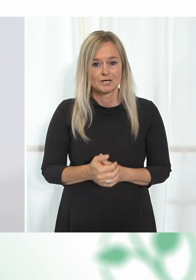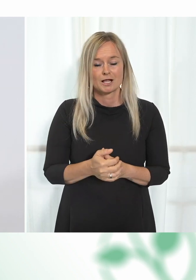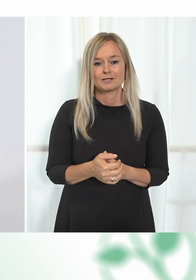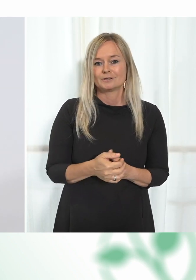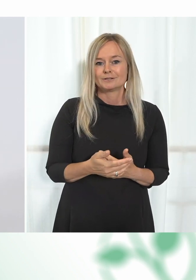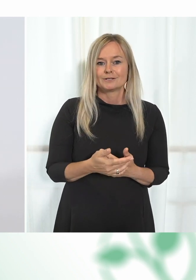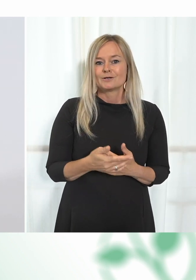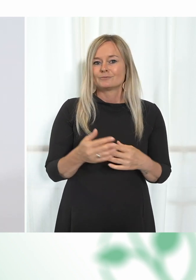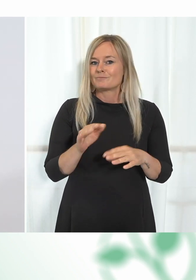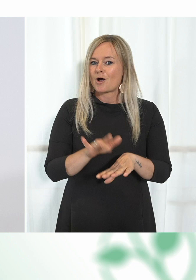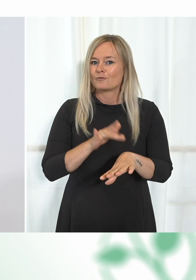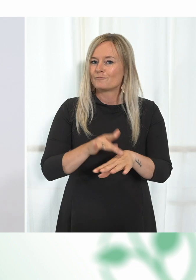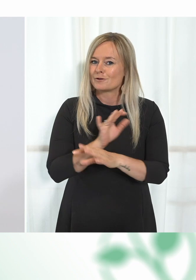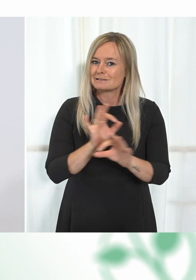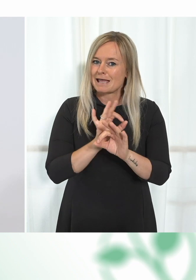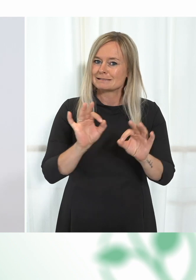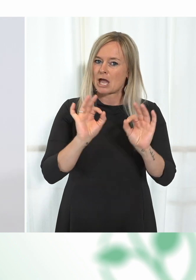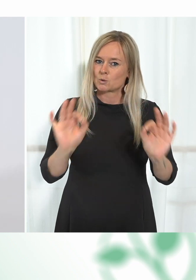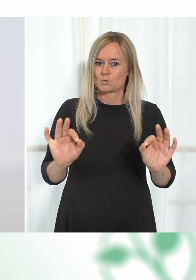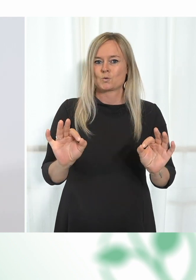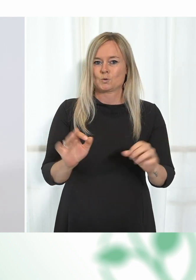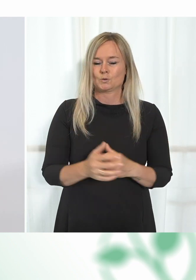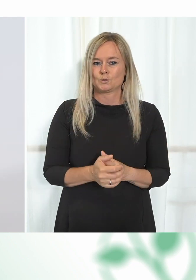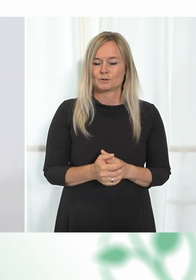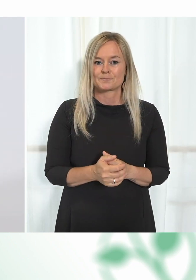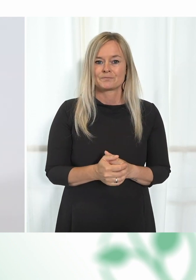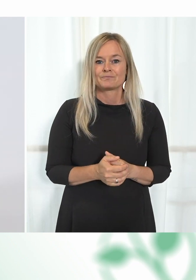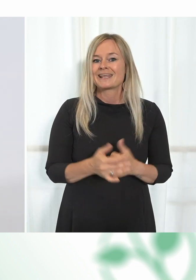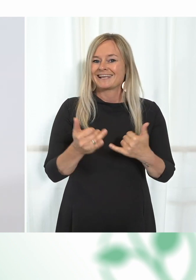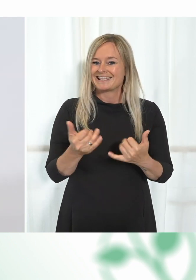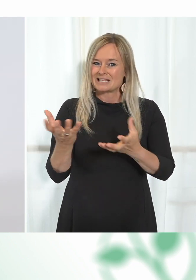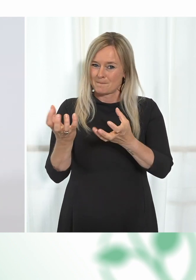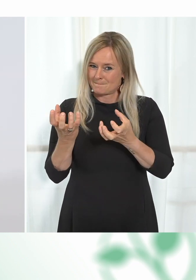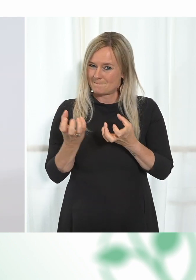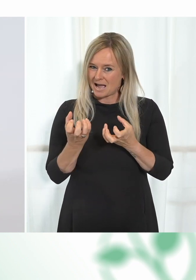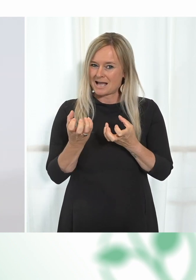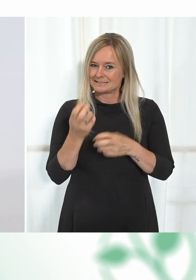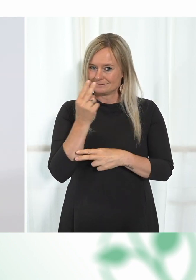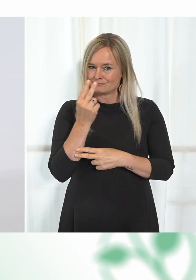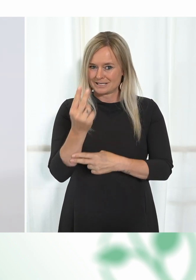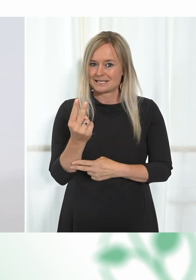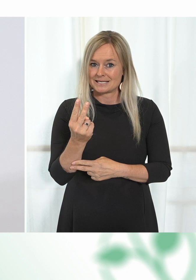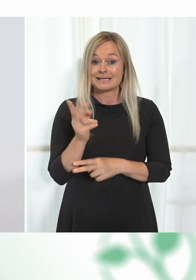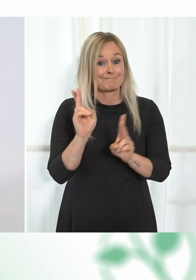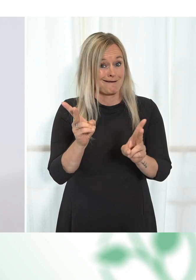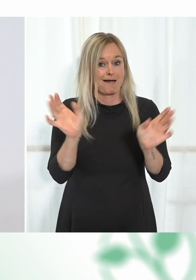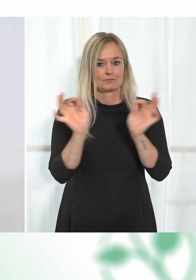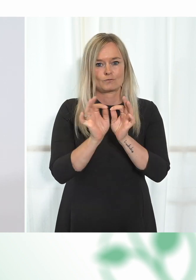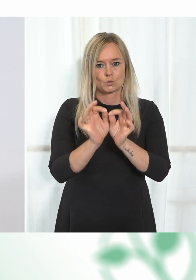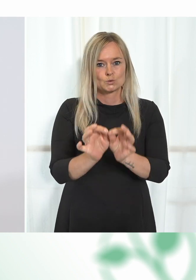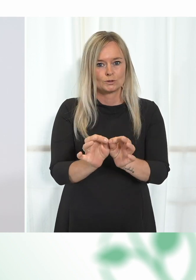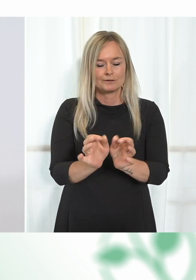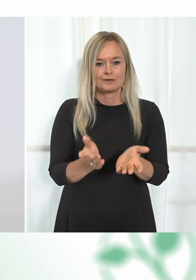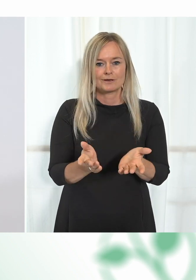so, für dieses Thema auch den passenden Rahmen zu haben. Nachdem wir nun jetzt aus der Praxis also gesehen haben, dass es funktionieren kann und was